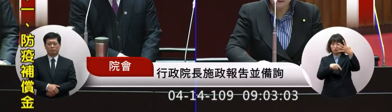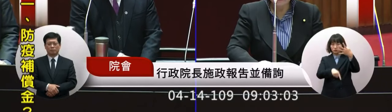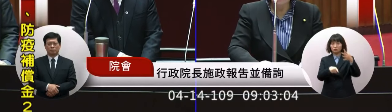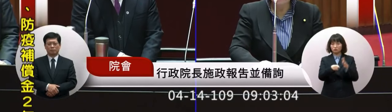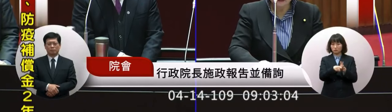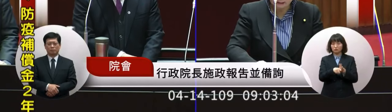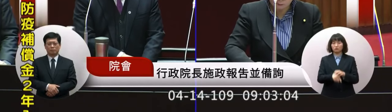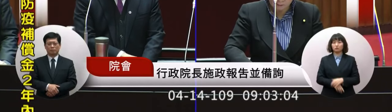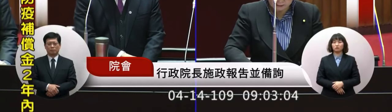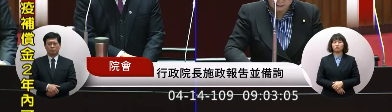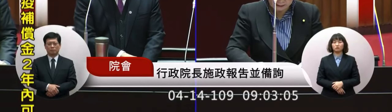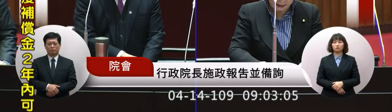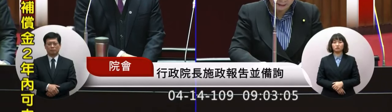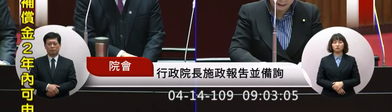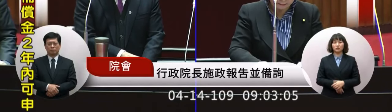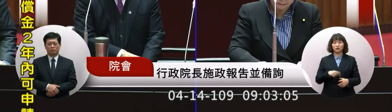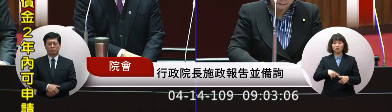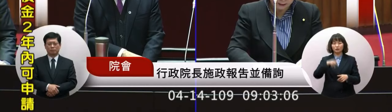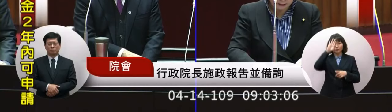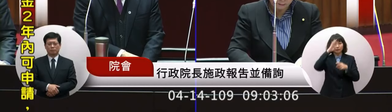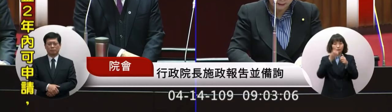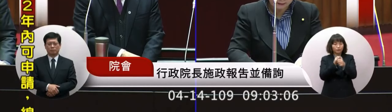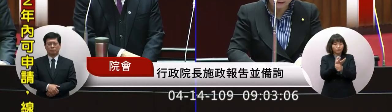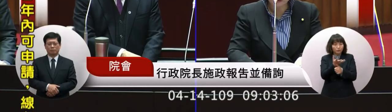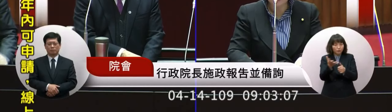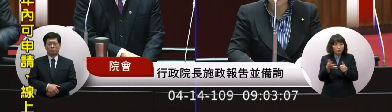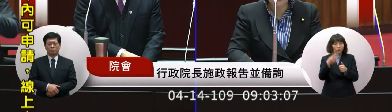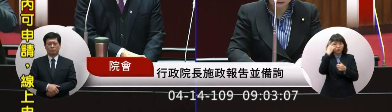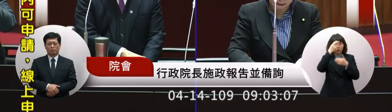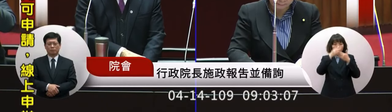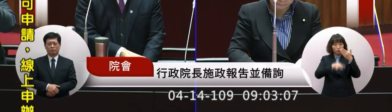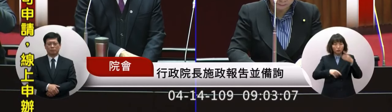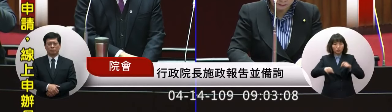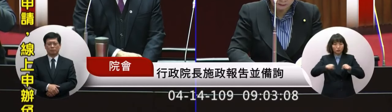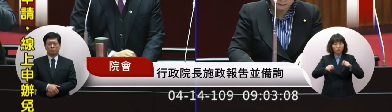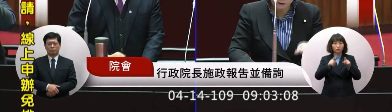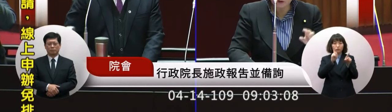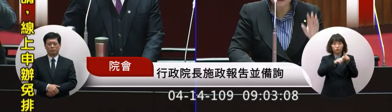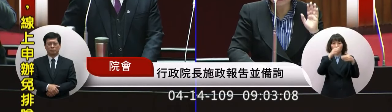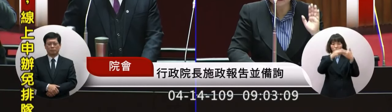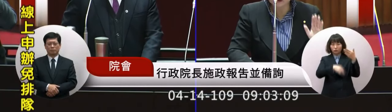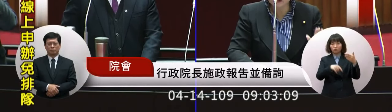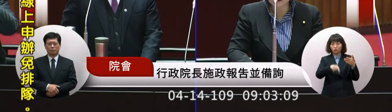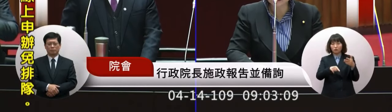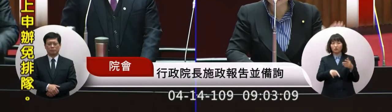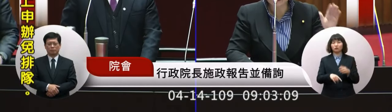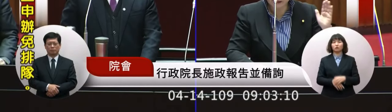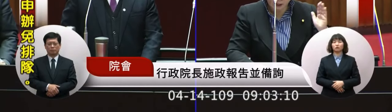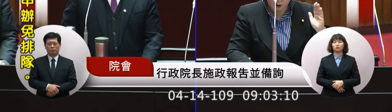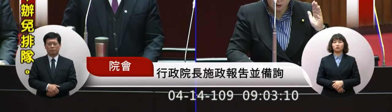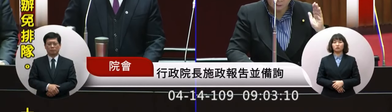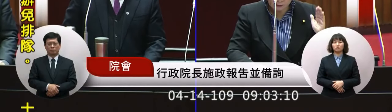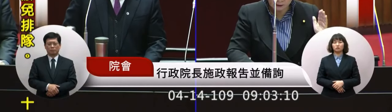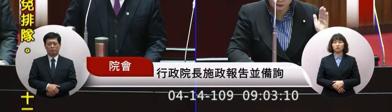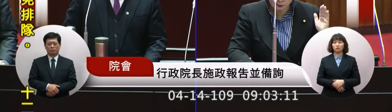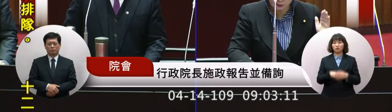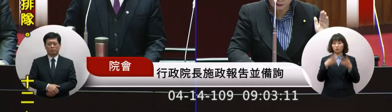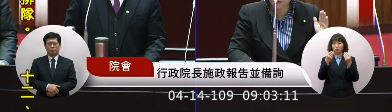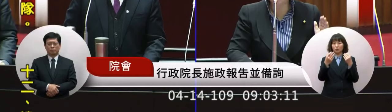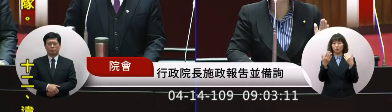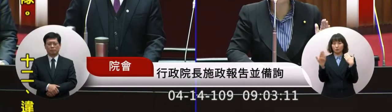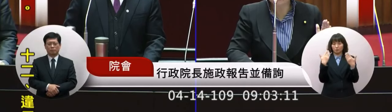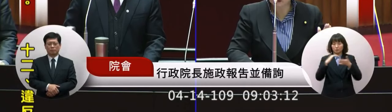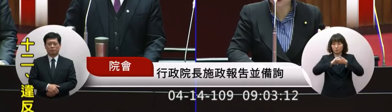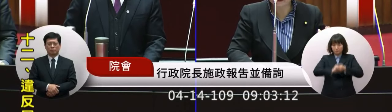候，这个我们的感染管制措施指引，他说其实没有明